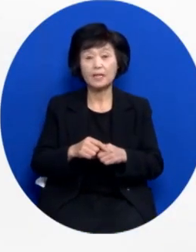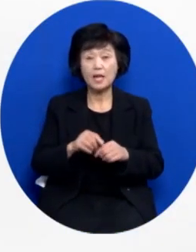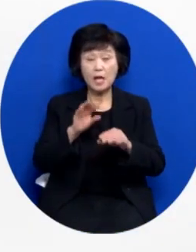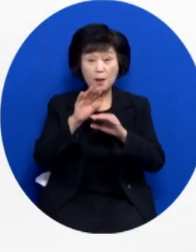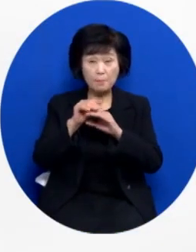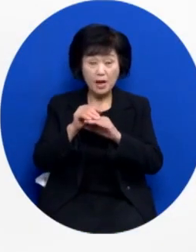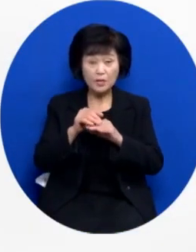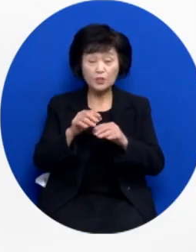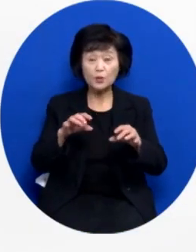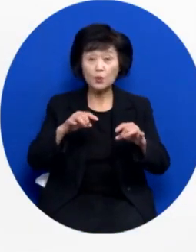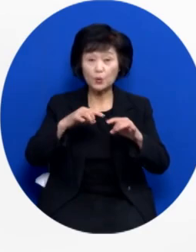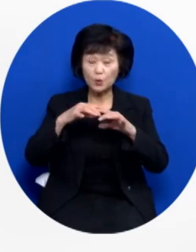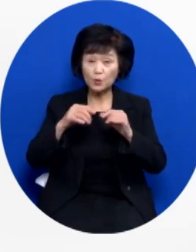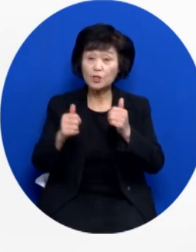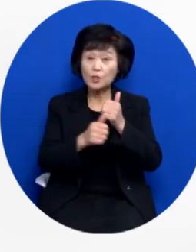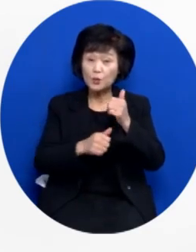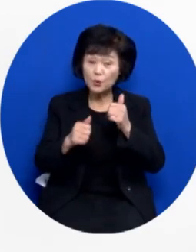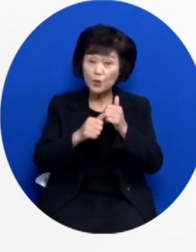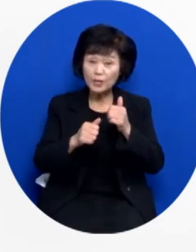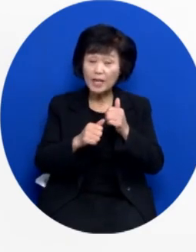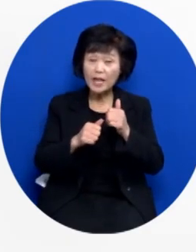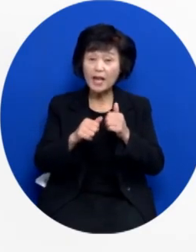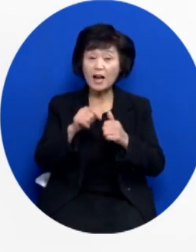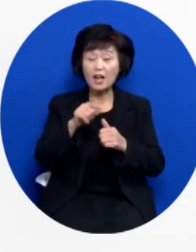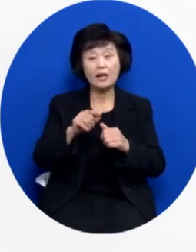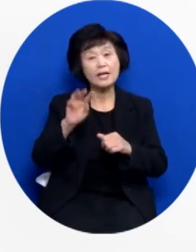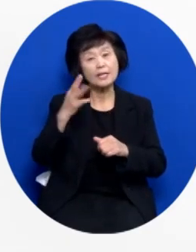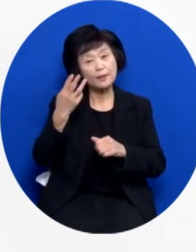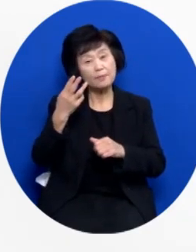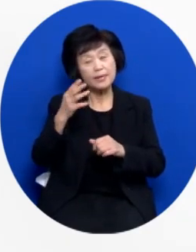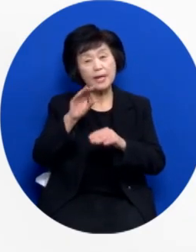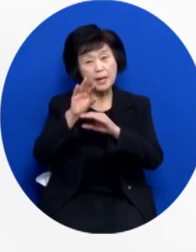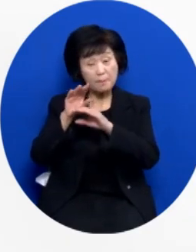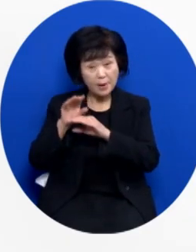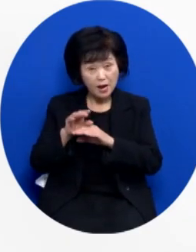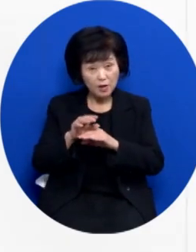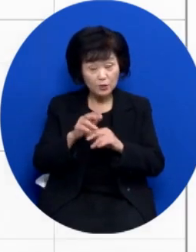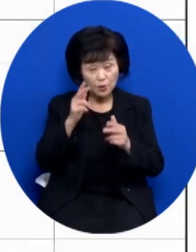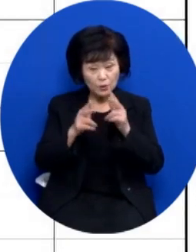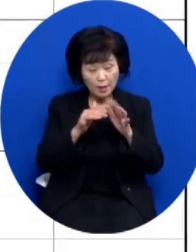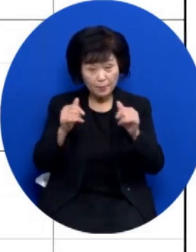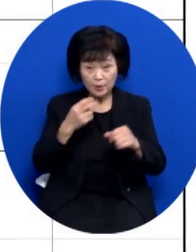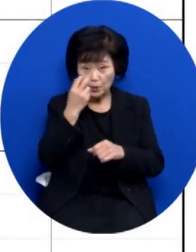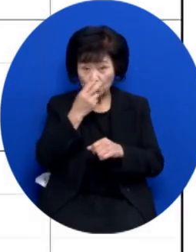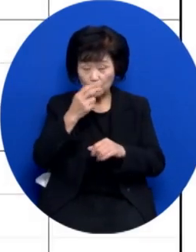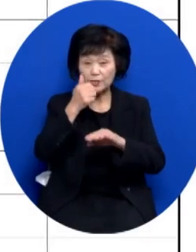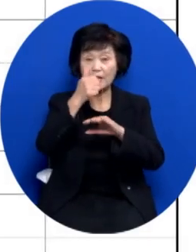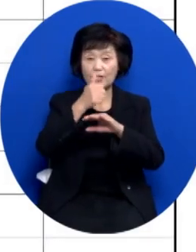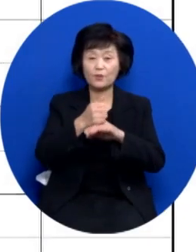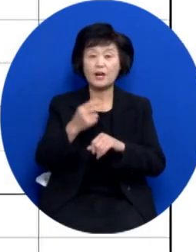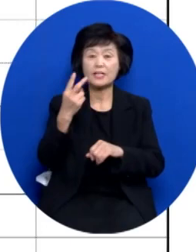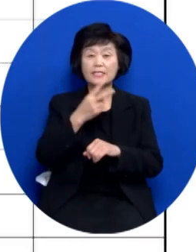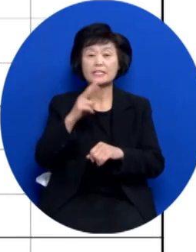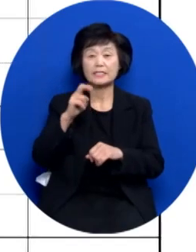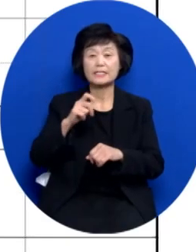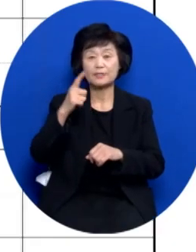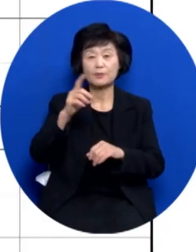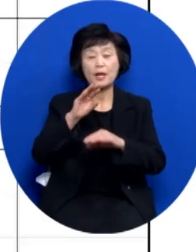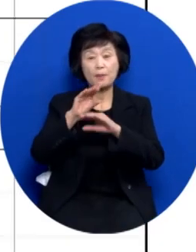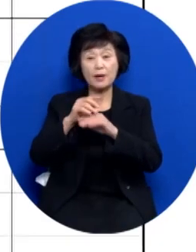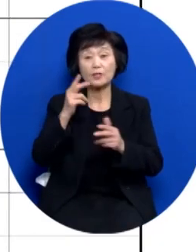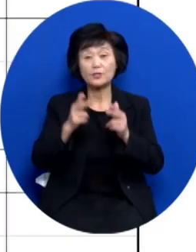방송통신위원회가 텔레비전 방송 채널을 운영하는 약 300개 방송 사업자를 대상으로 조사한 2021년도